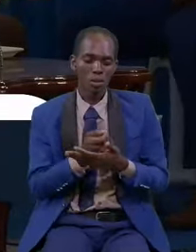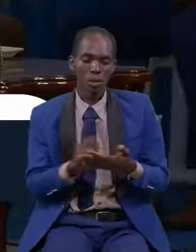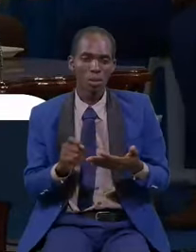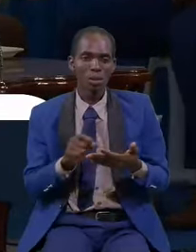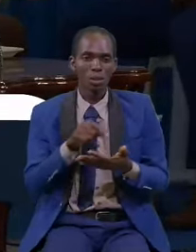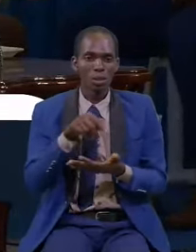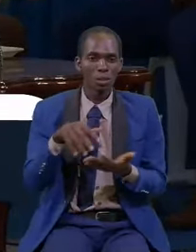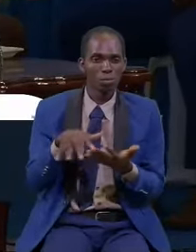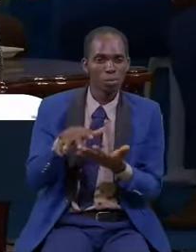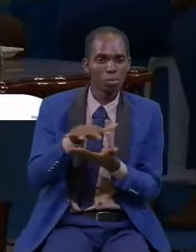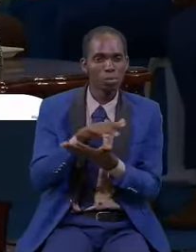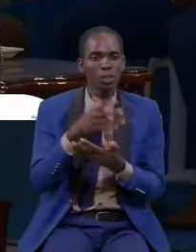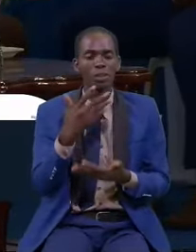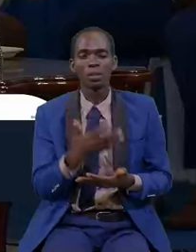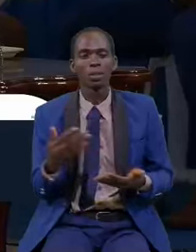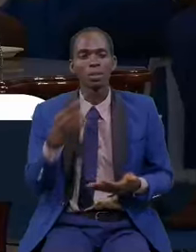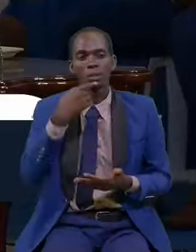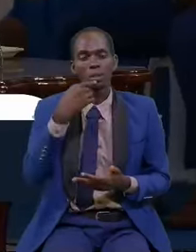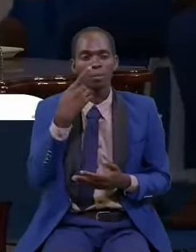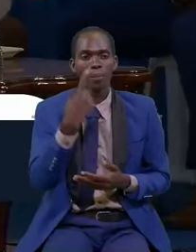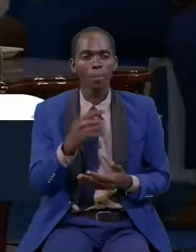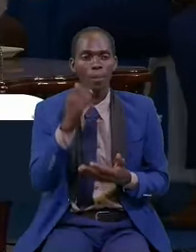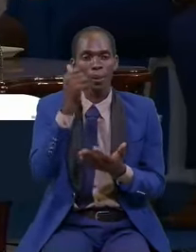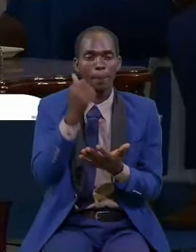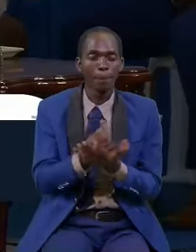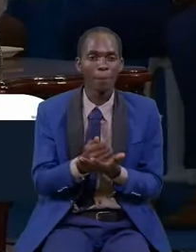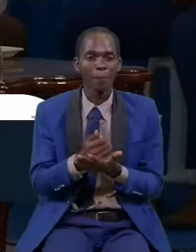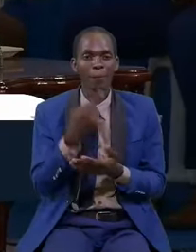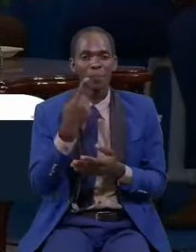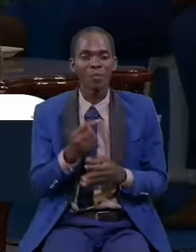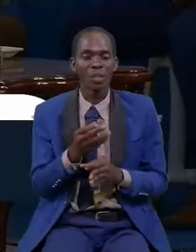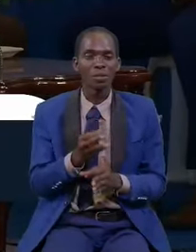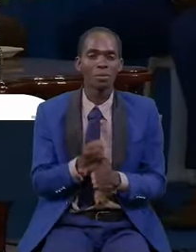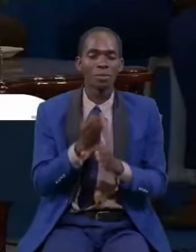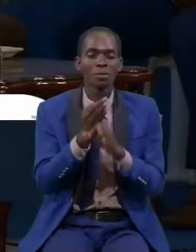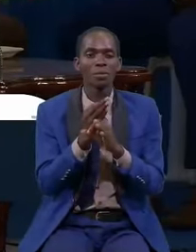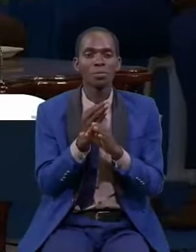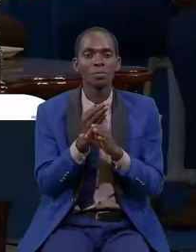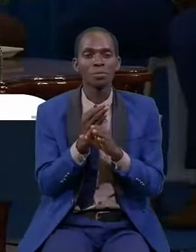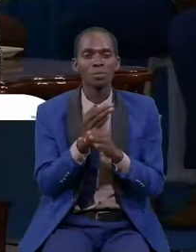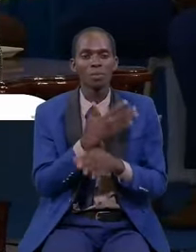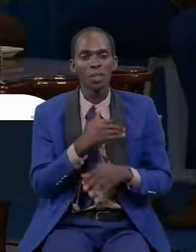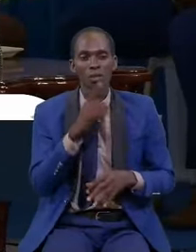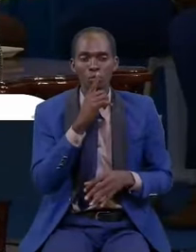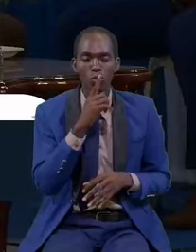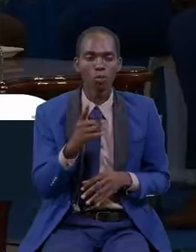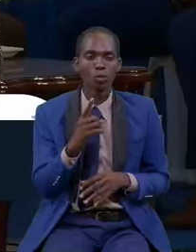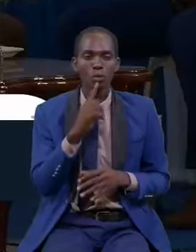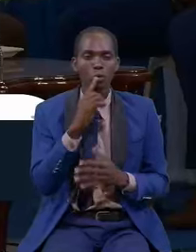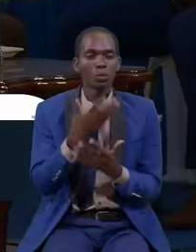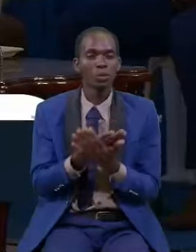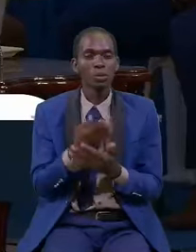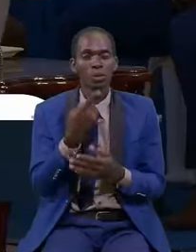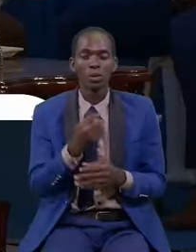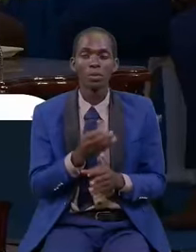Voici ce que dit l'Amen, le témoin fidèle et véritable. Le